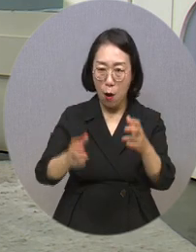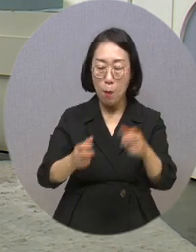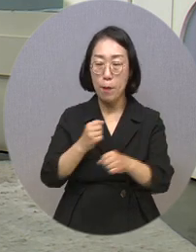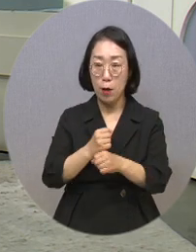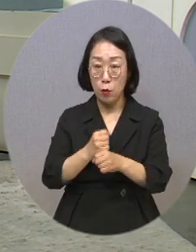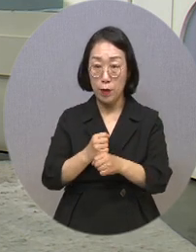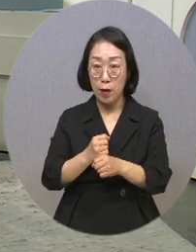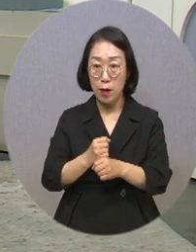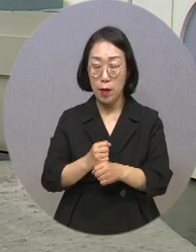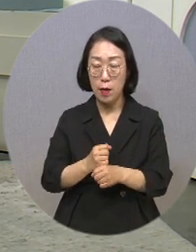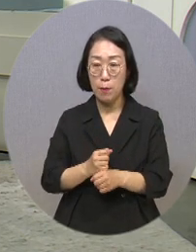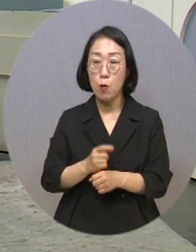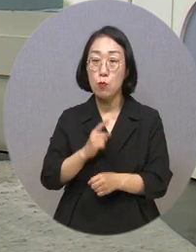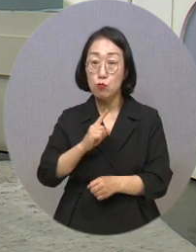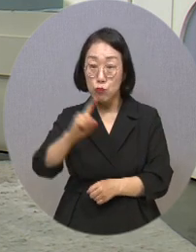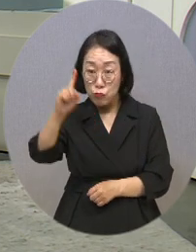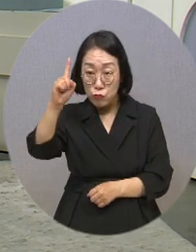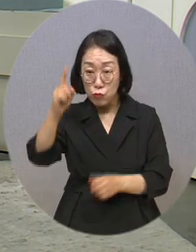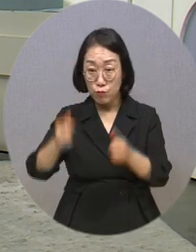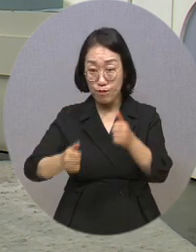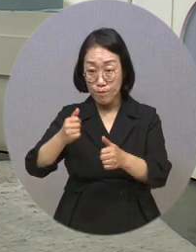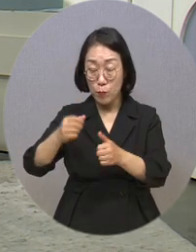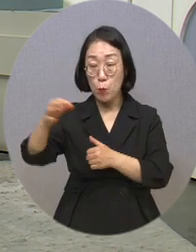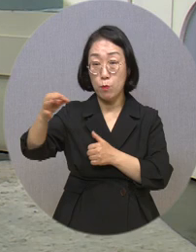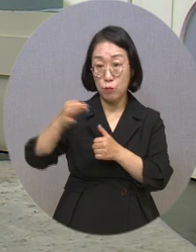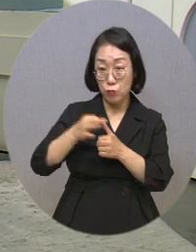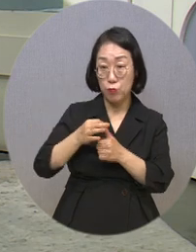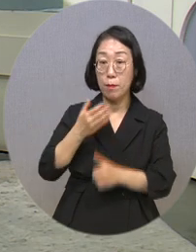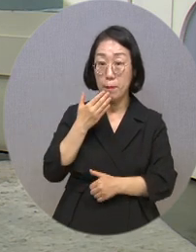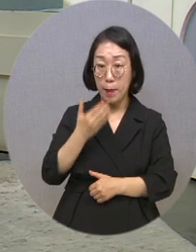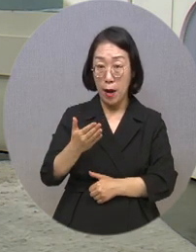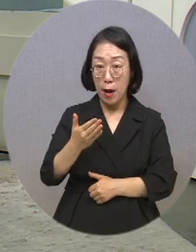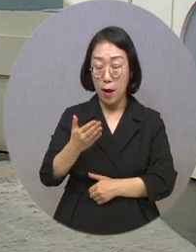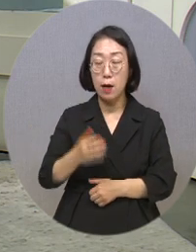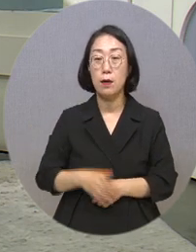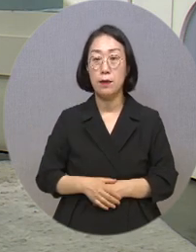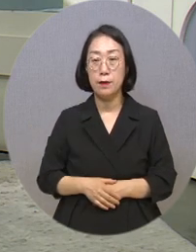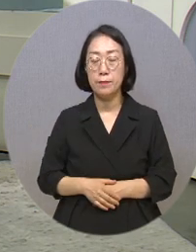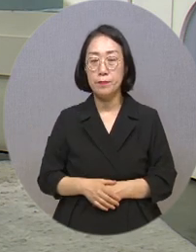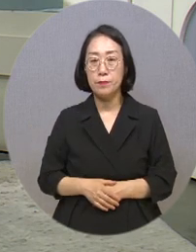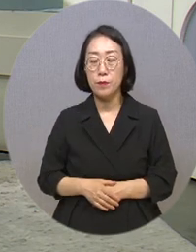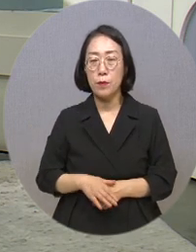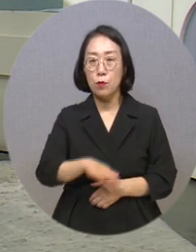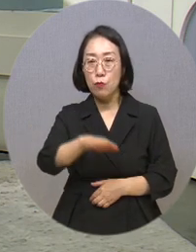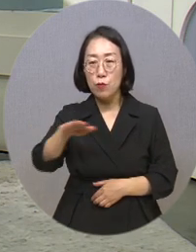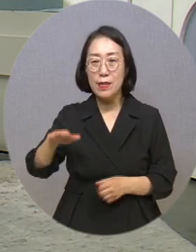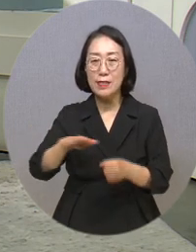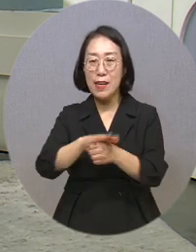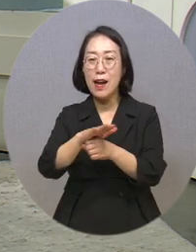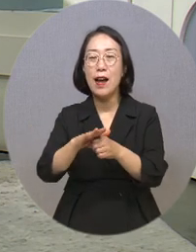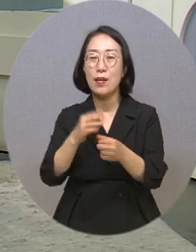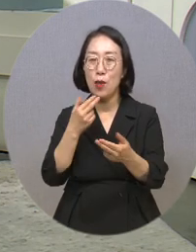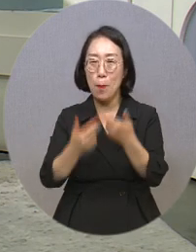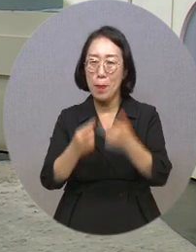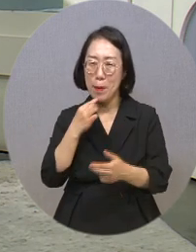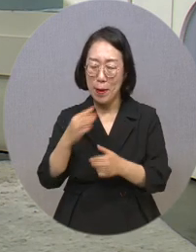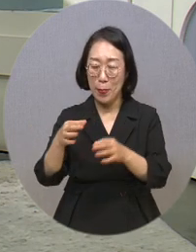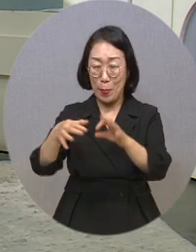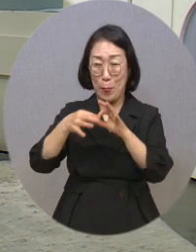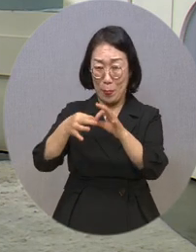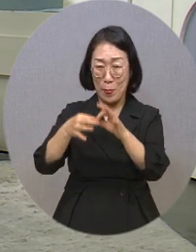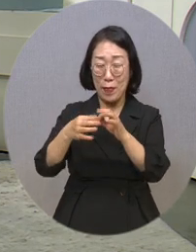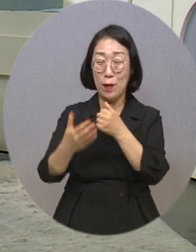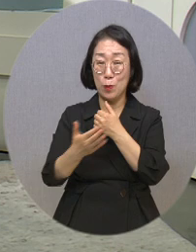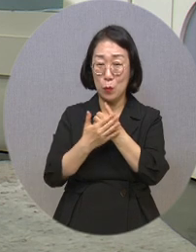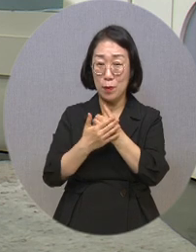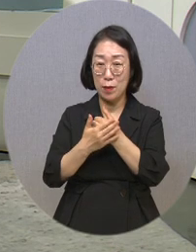거기에 공모형에서 받을 수가 있는 것이고요. 그렇게 해서 되는 거니까 우리 사랑협회만을 뭐 도와주는 단체는